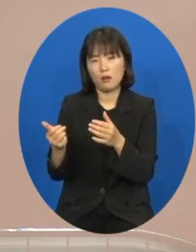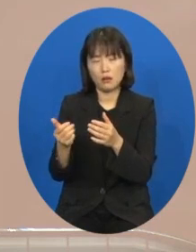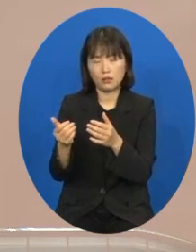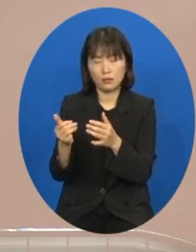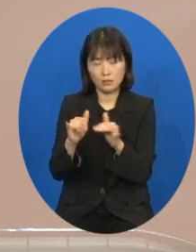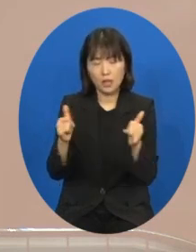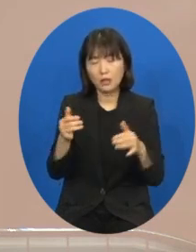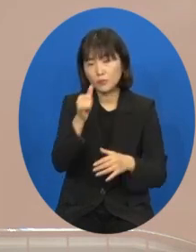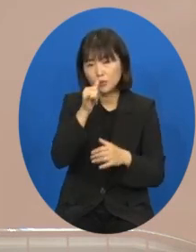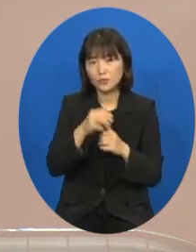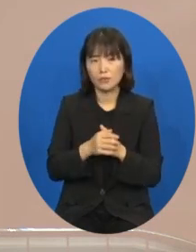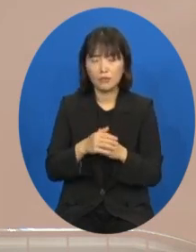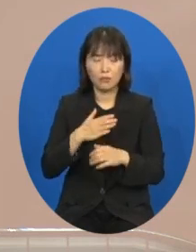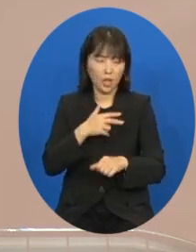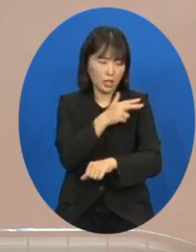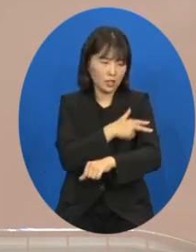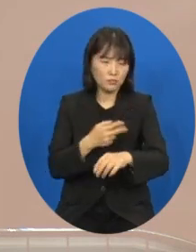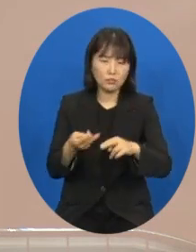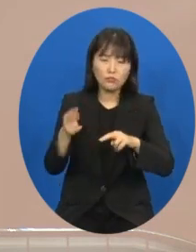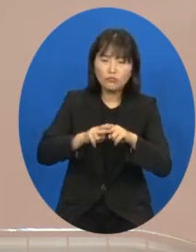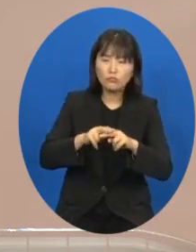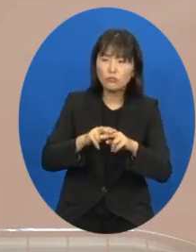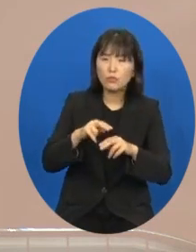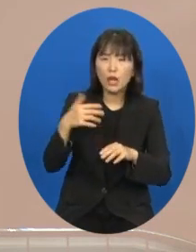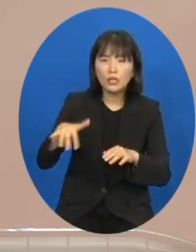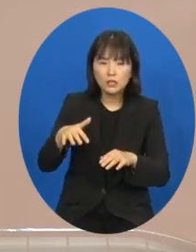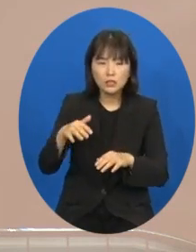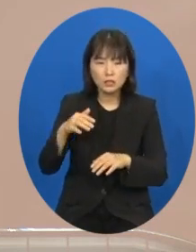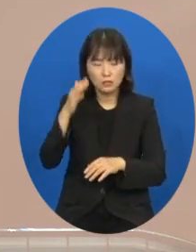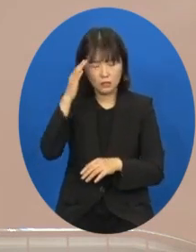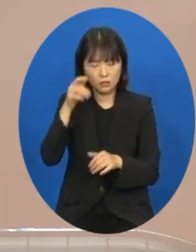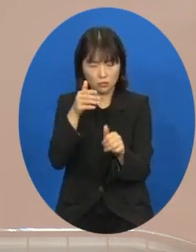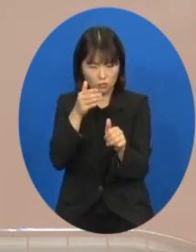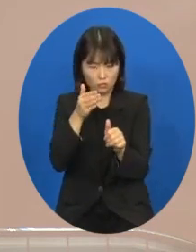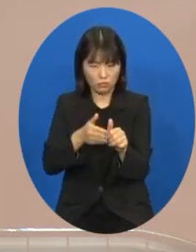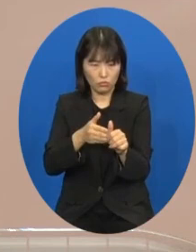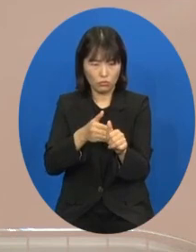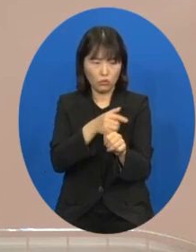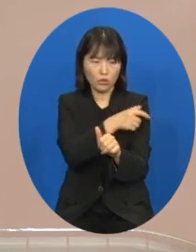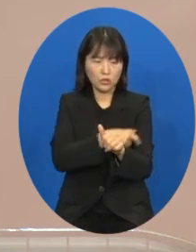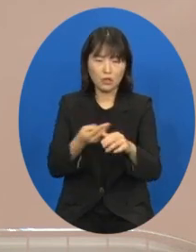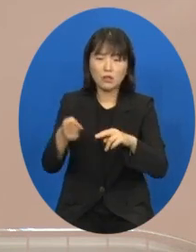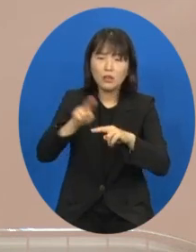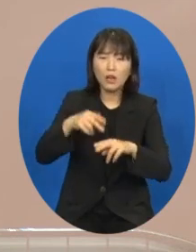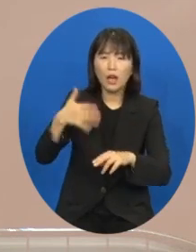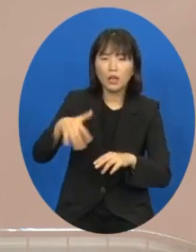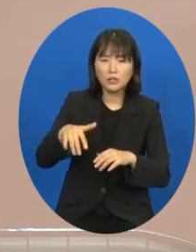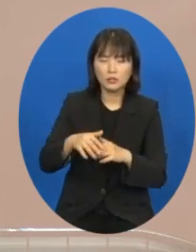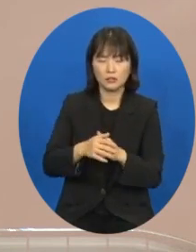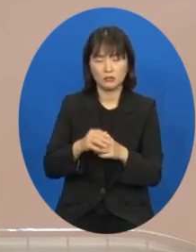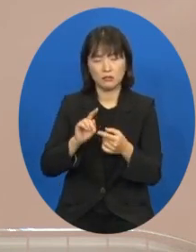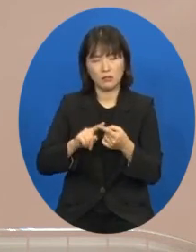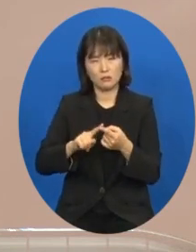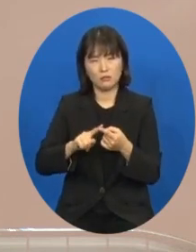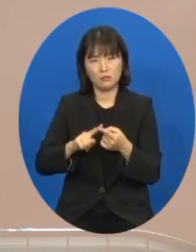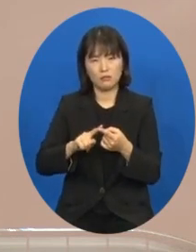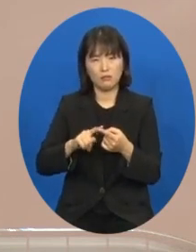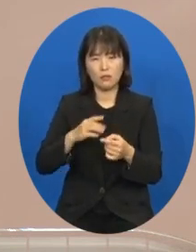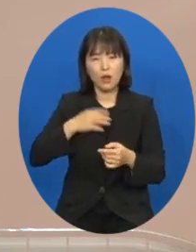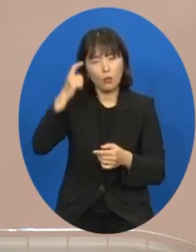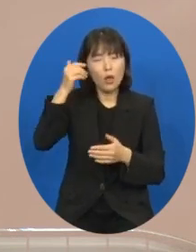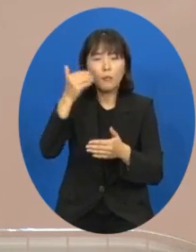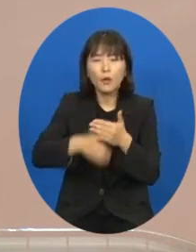되냐 이런 문제 때문에 왜 나는 뭐 어떤 보직 문제나 직책에 대해서 왜 나는